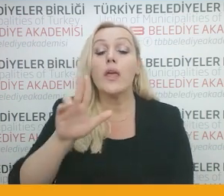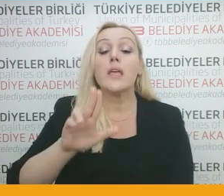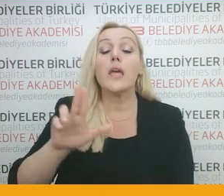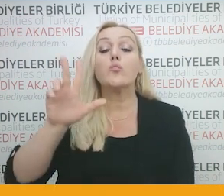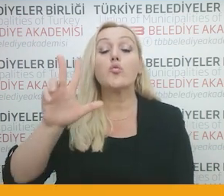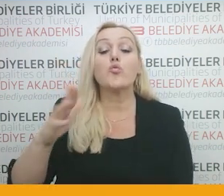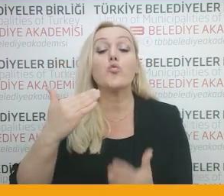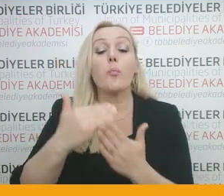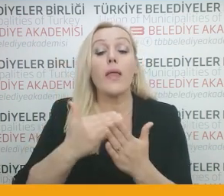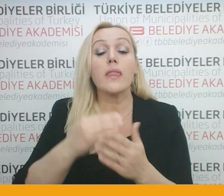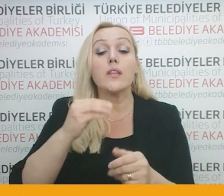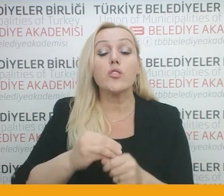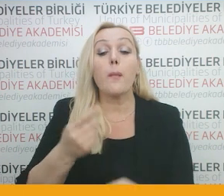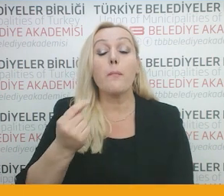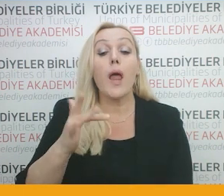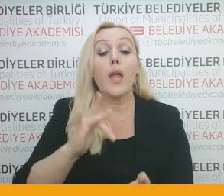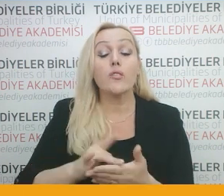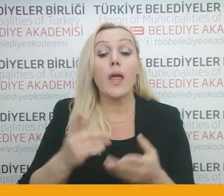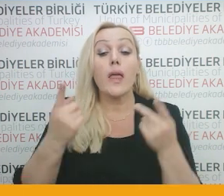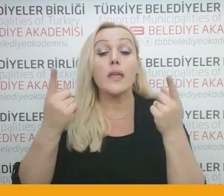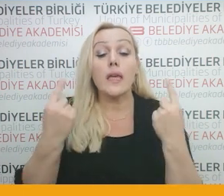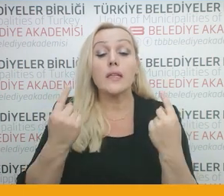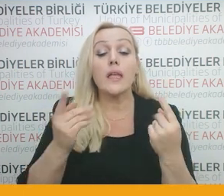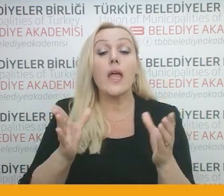73. maddede para cezaları ve yetkili mercilere